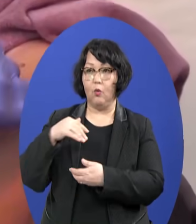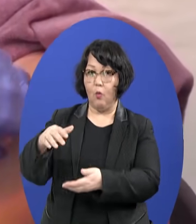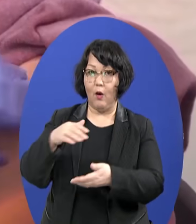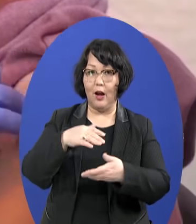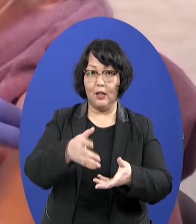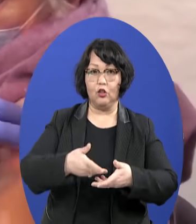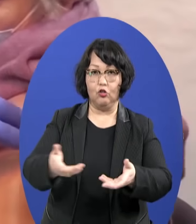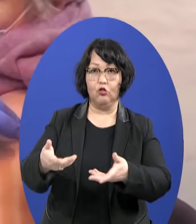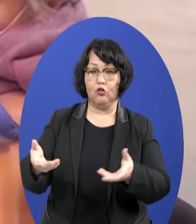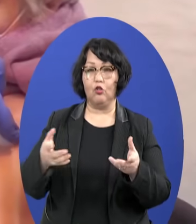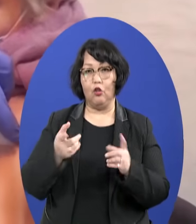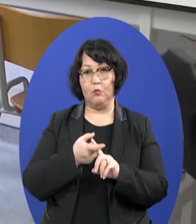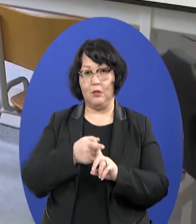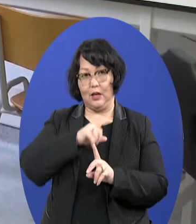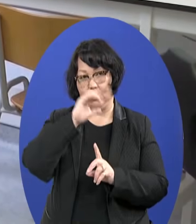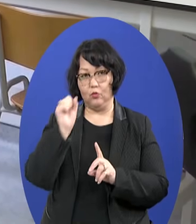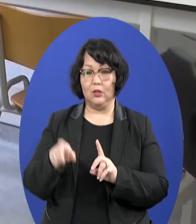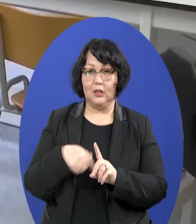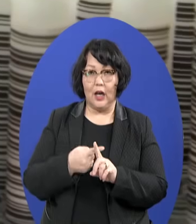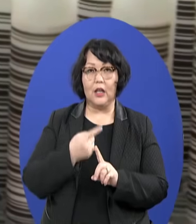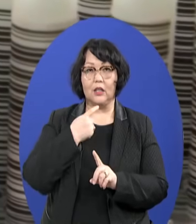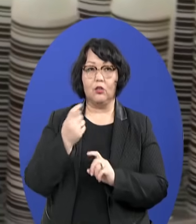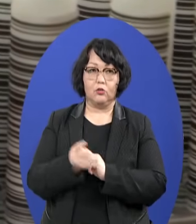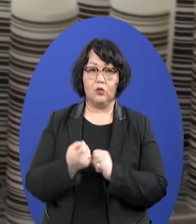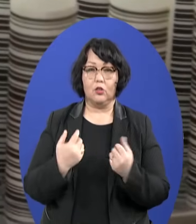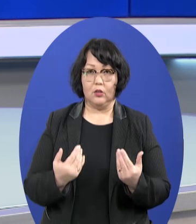нийлүүлэлттэй холбоотой асуудлыг дахин онцлсан байна.